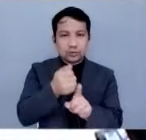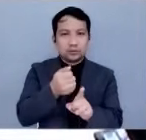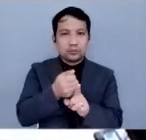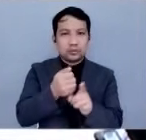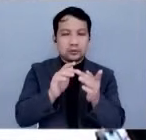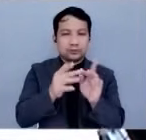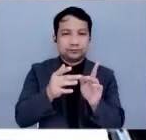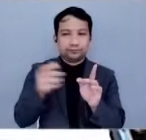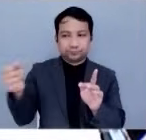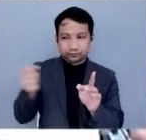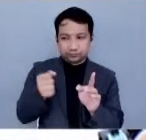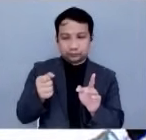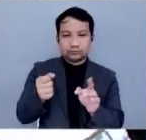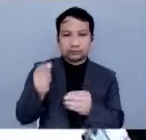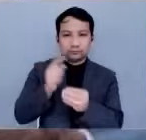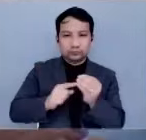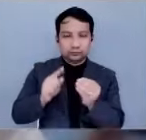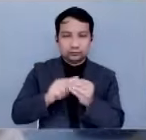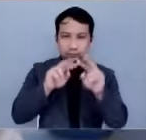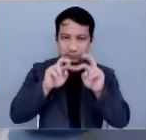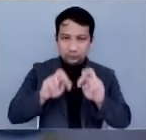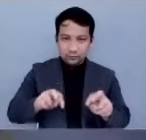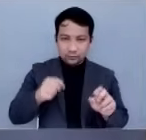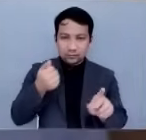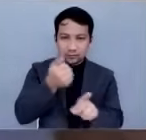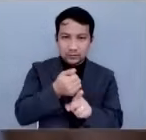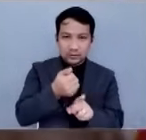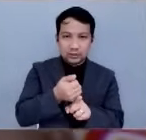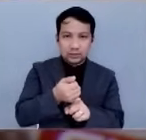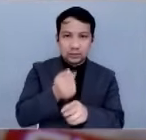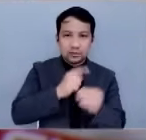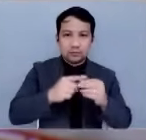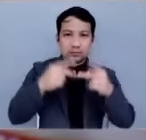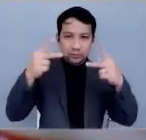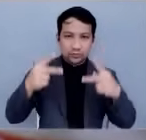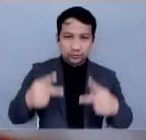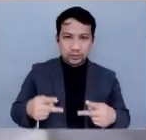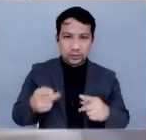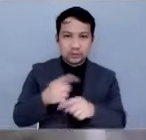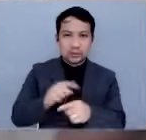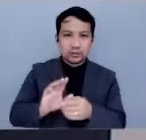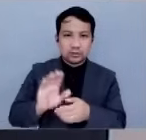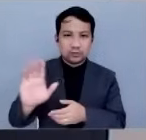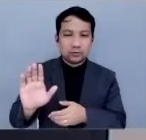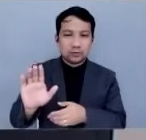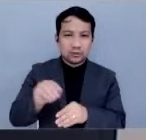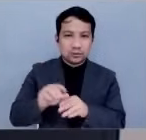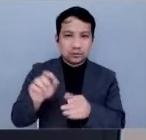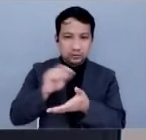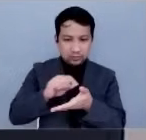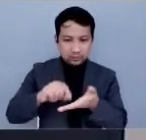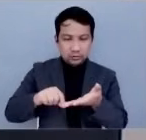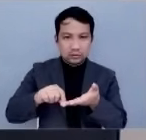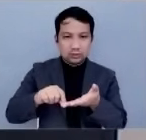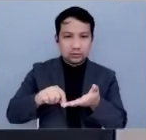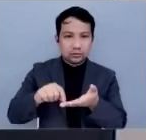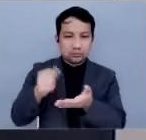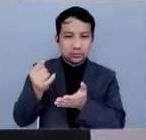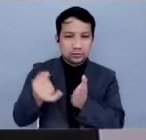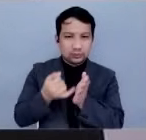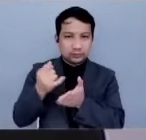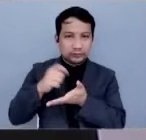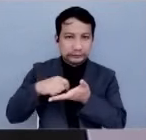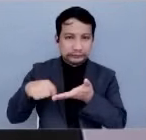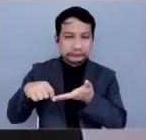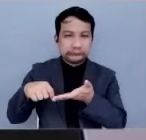Art ang sospek para manghack umano ng mga website na gagamitin daw sa mga sinusulat niyang artikulo. Kabilang sa mga nahack ni